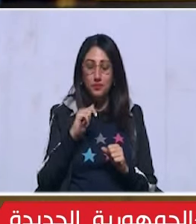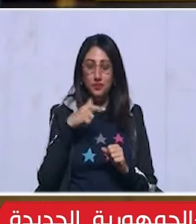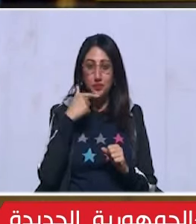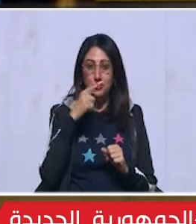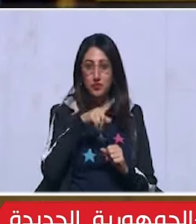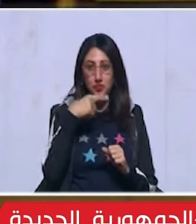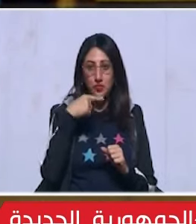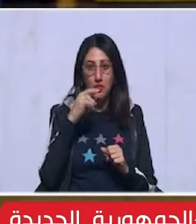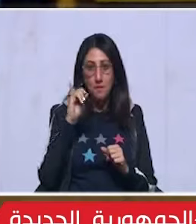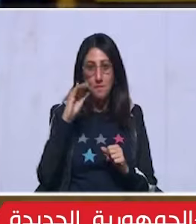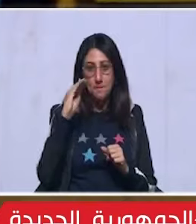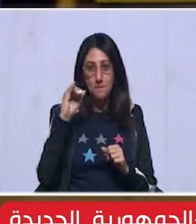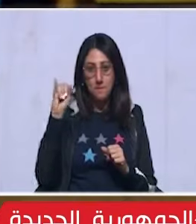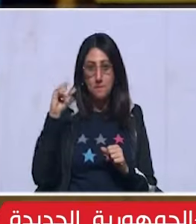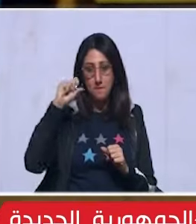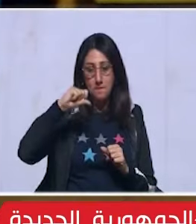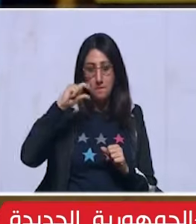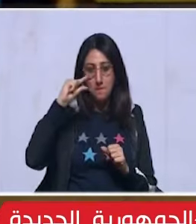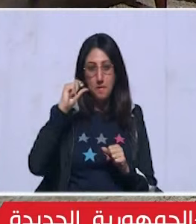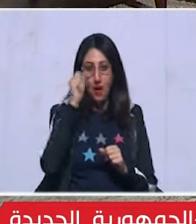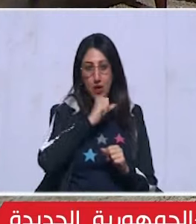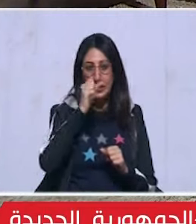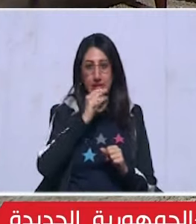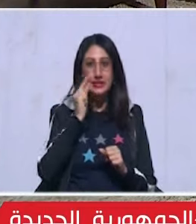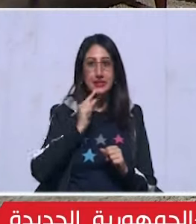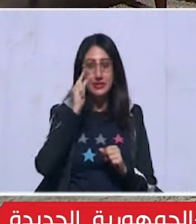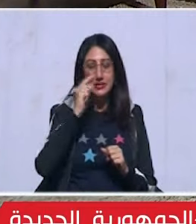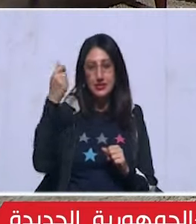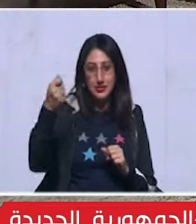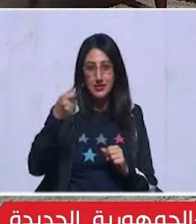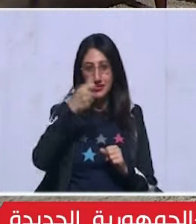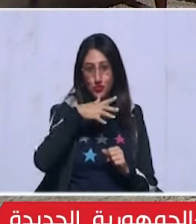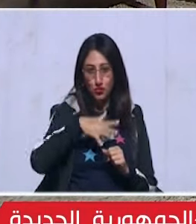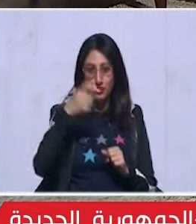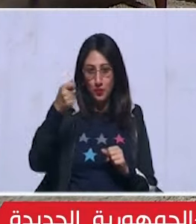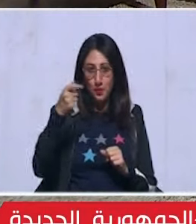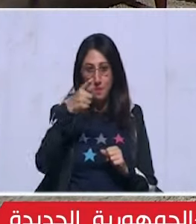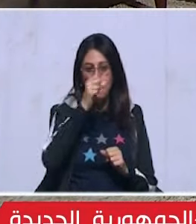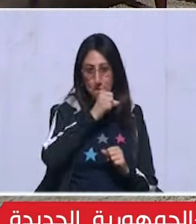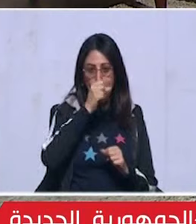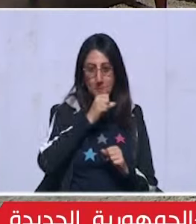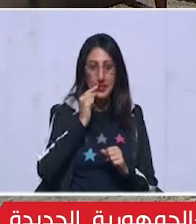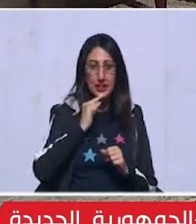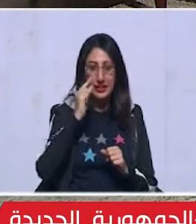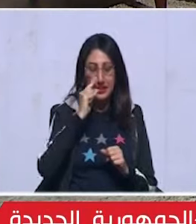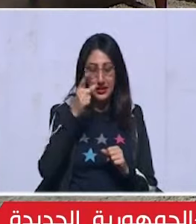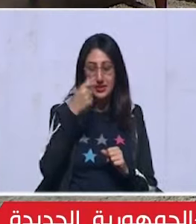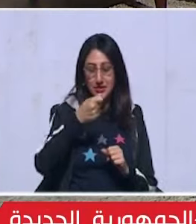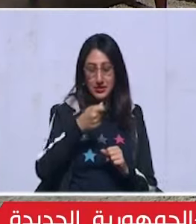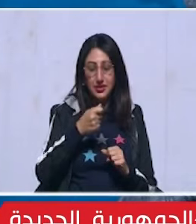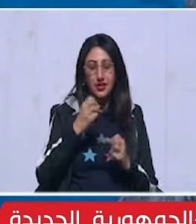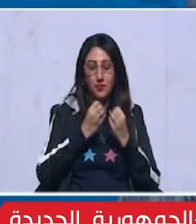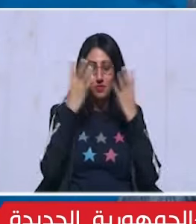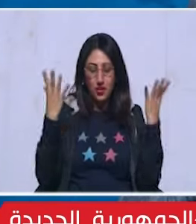الديني محمود هلال اهلا وسهلا بحضراتكم كل عام وانتم بخير وسعداء جدا بوجودكم معانا ونورتنا وشرفتنا